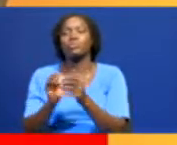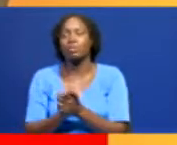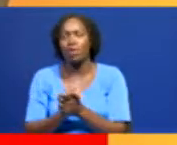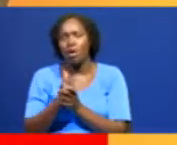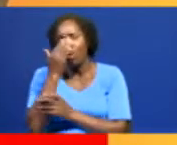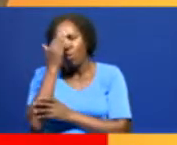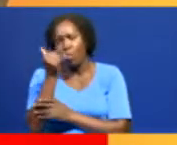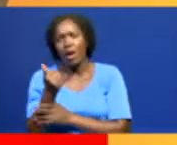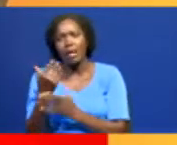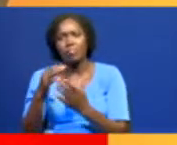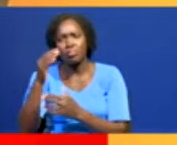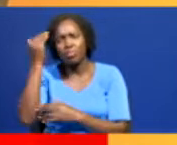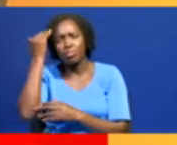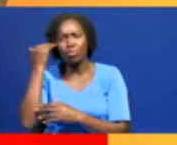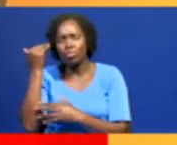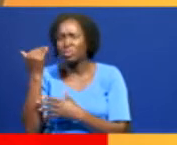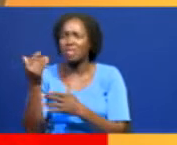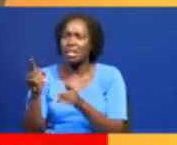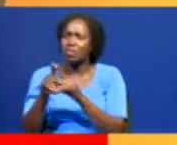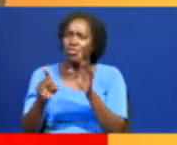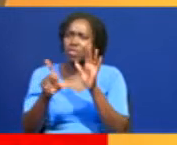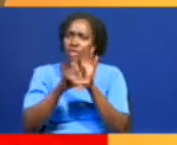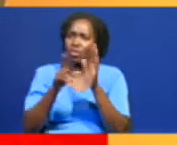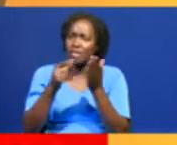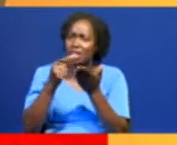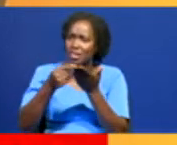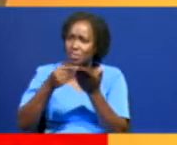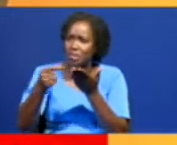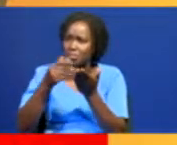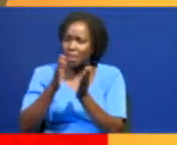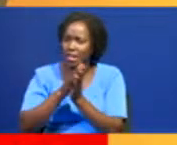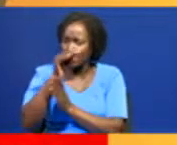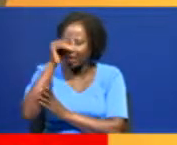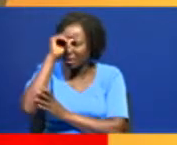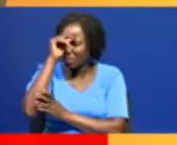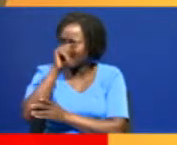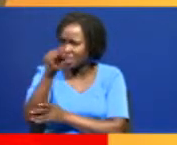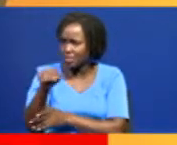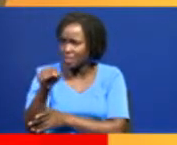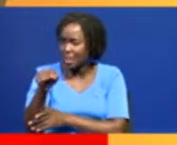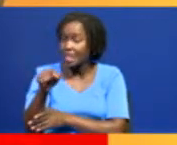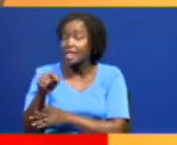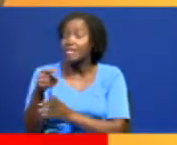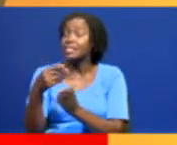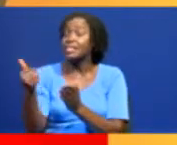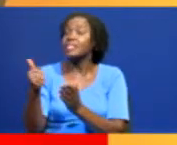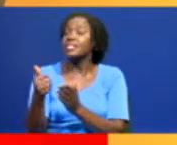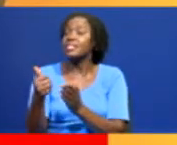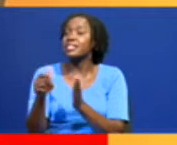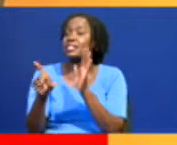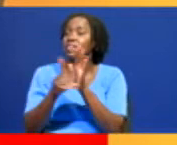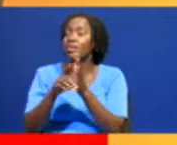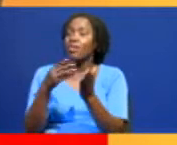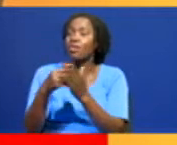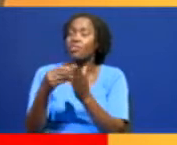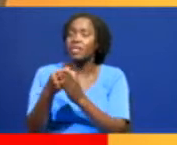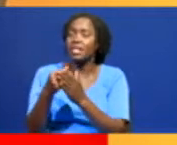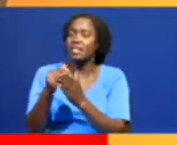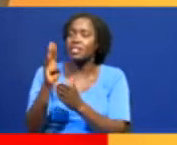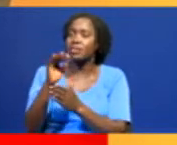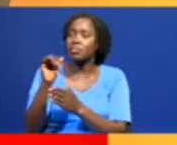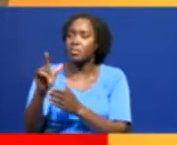nini watu wanaenda kotini kulingana na sheria ambazo zimetungwa na serikali? Hizi sheria za Finance Act ambayo ilikuwa ni Finance